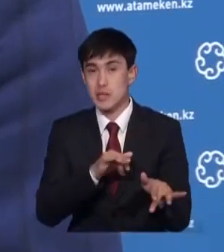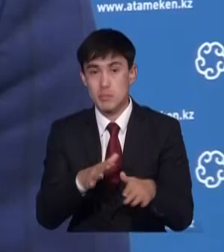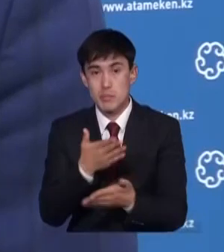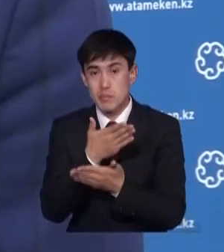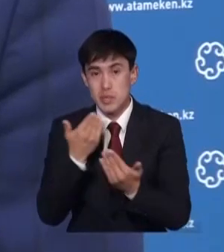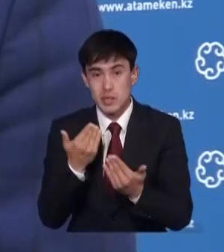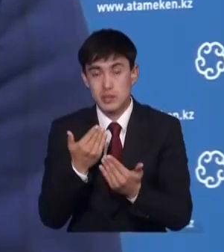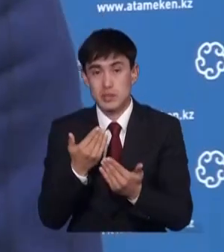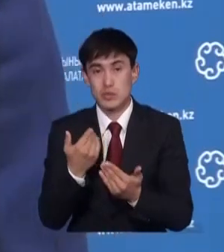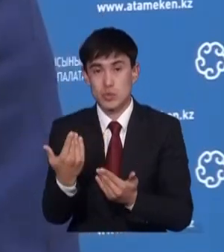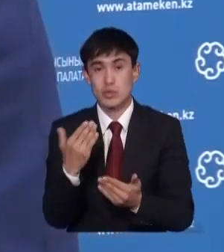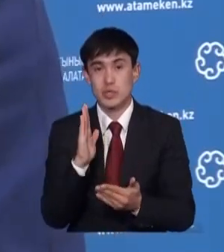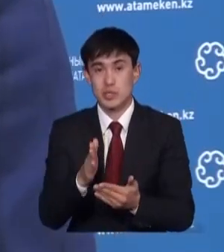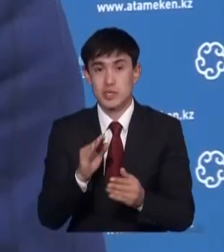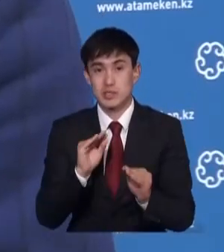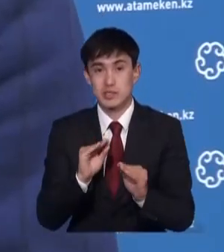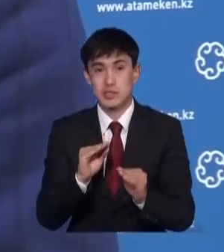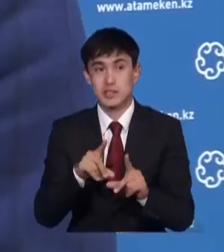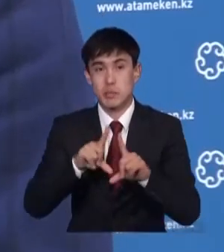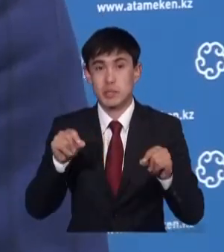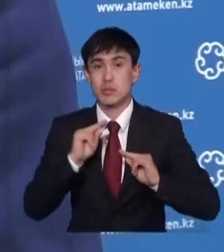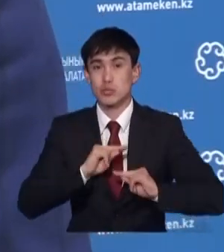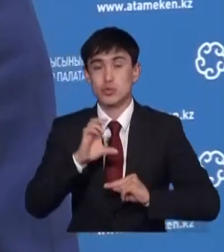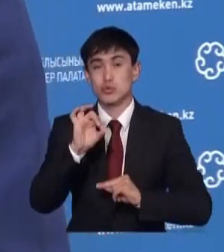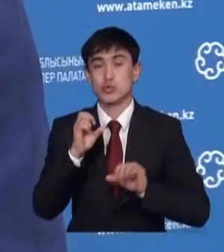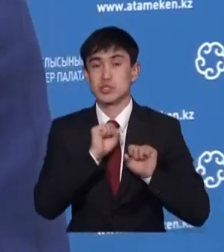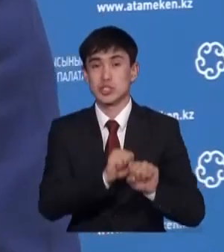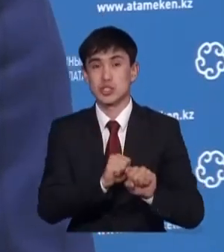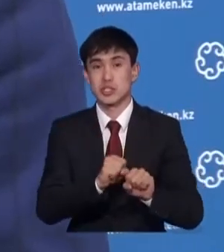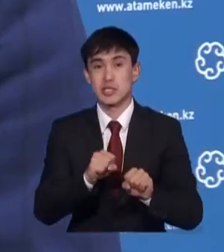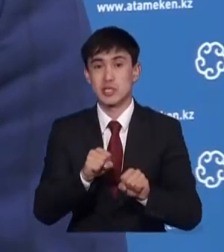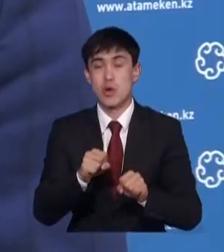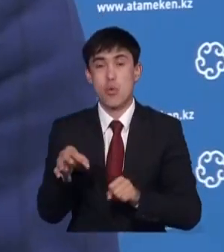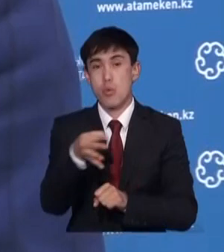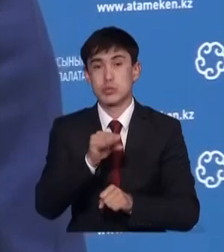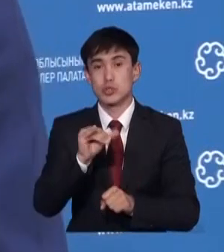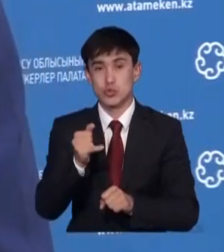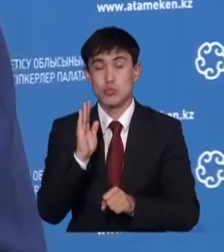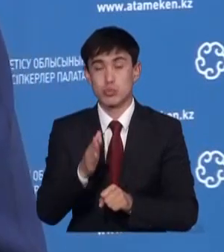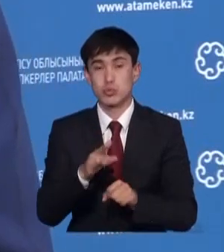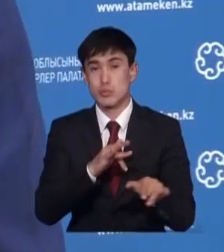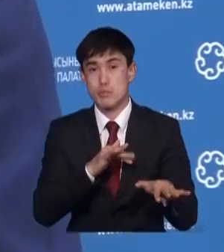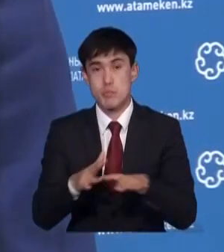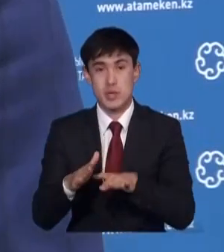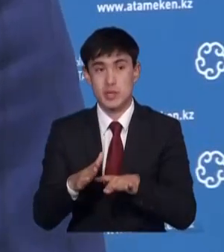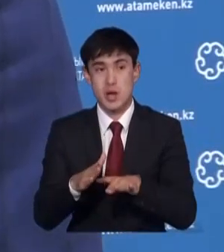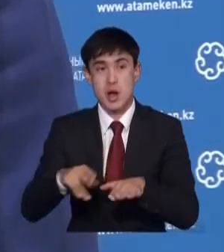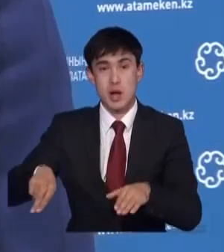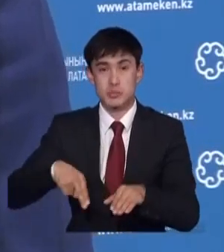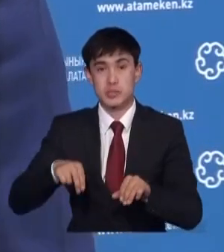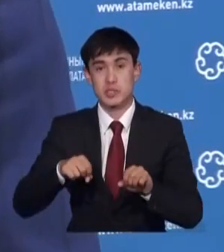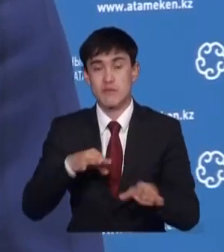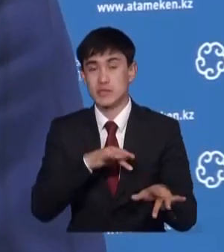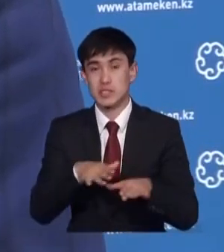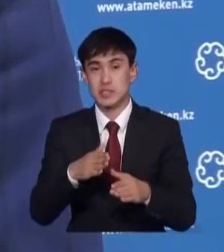соответствующих мер уже со стороны департамента труда социальной защиты и иммиграции области цу будут приняты меры административного